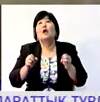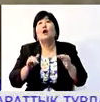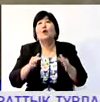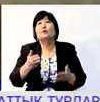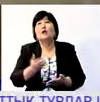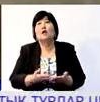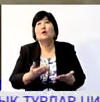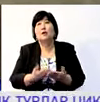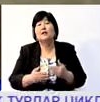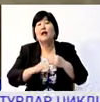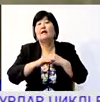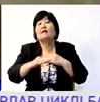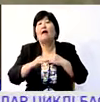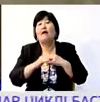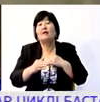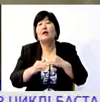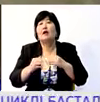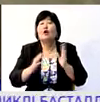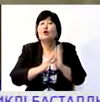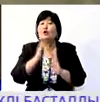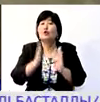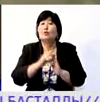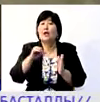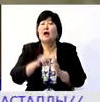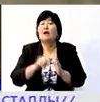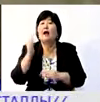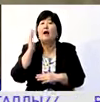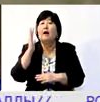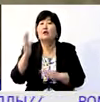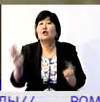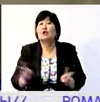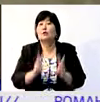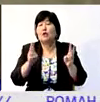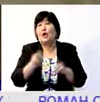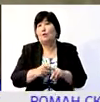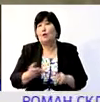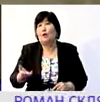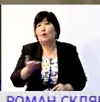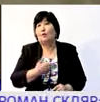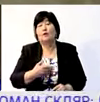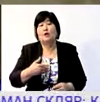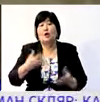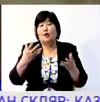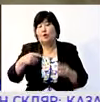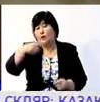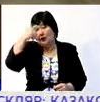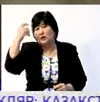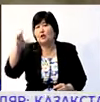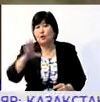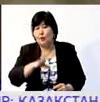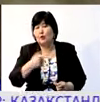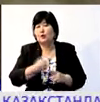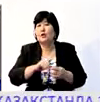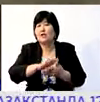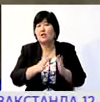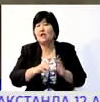мәселе мына дала шөптерінің, ағаштардың өртенуі. Біздің күн өте ыстық болғаннан кейін сондай жағдайлар